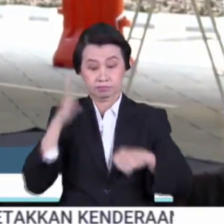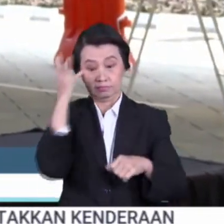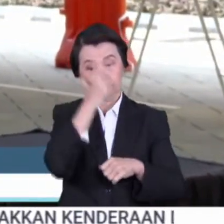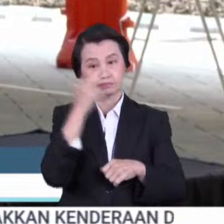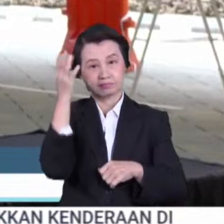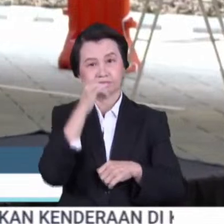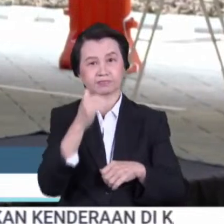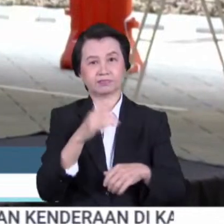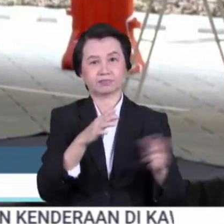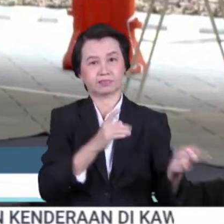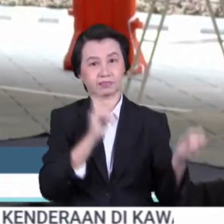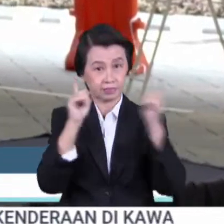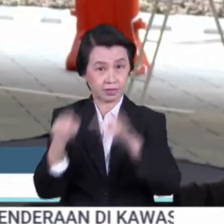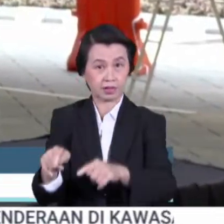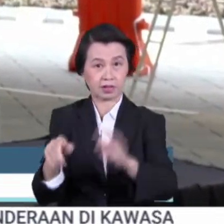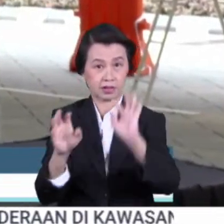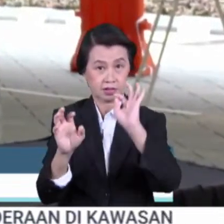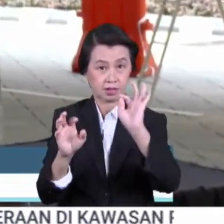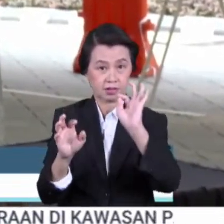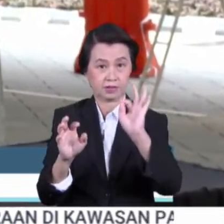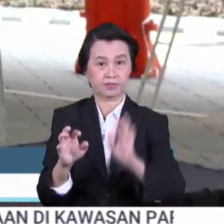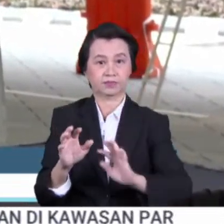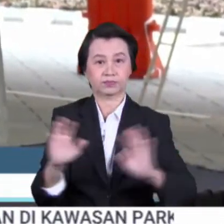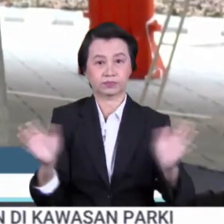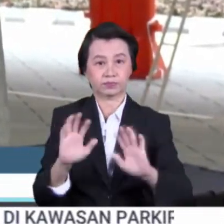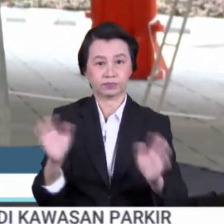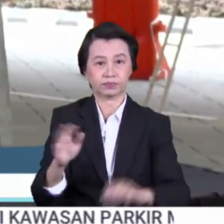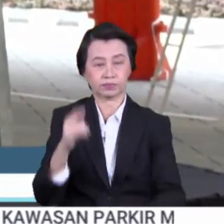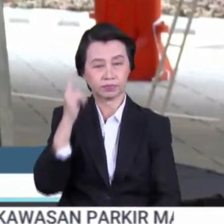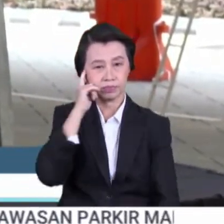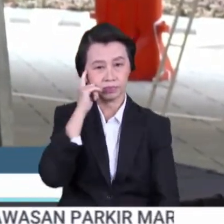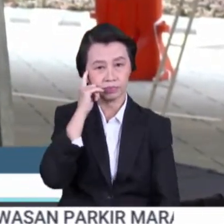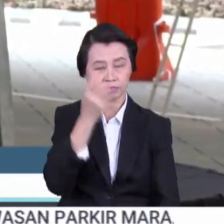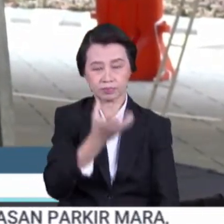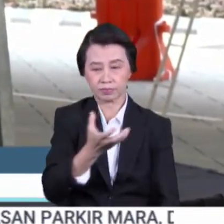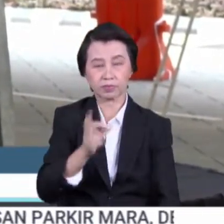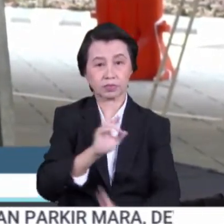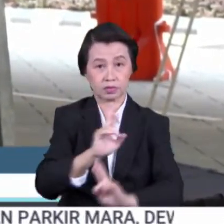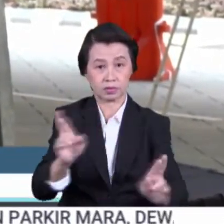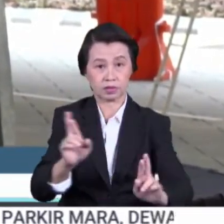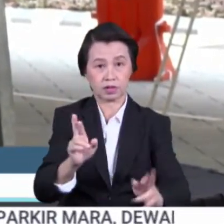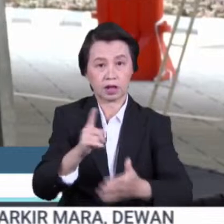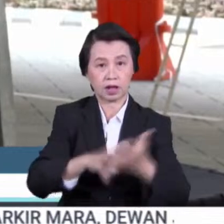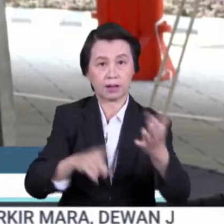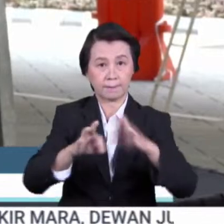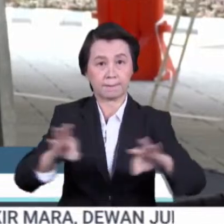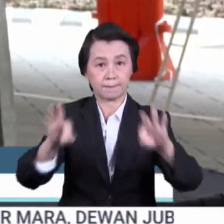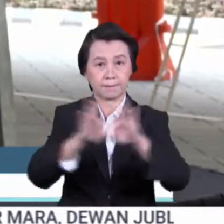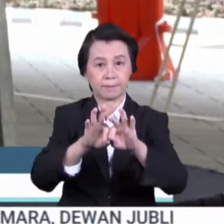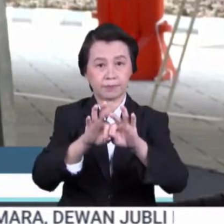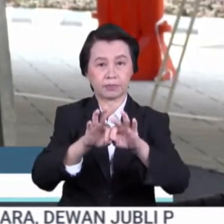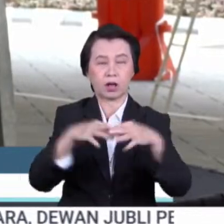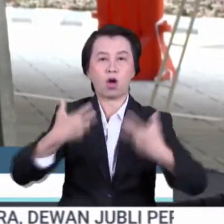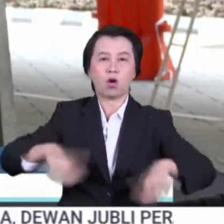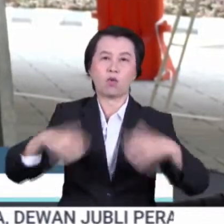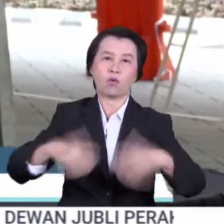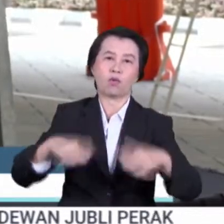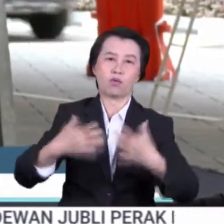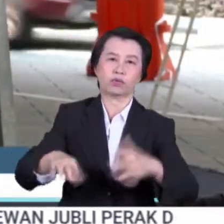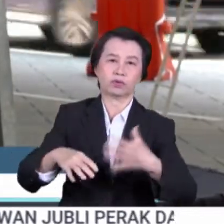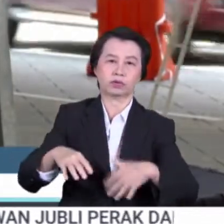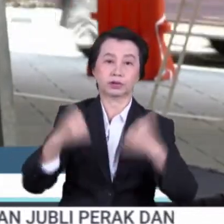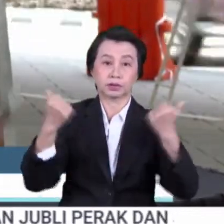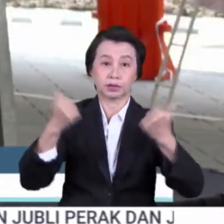rancang perjalanan anda. Jangan risau tentang menu juadah yang disediakan. Apa yang penting, kehangatan sambutan